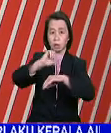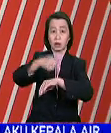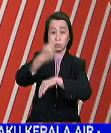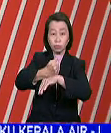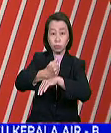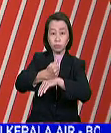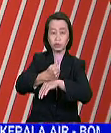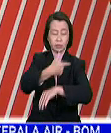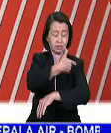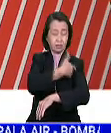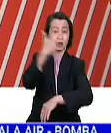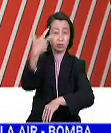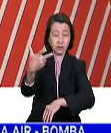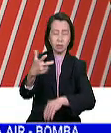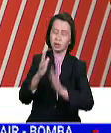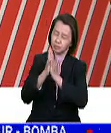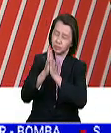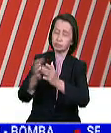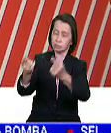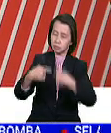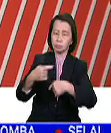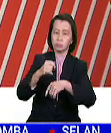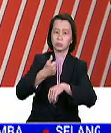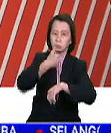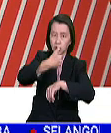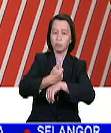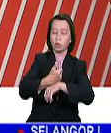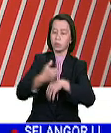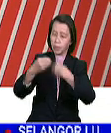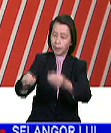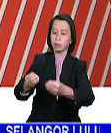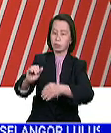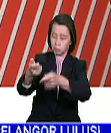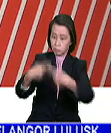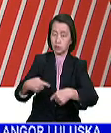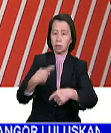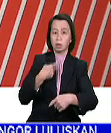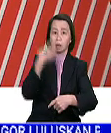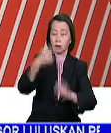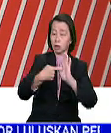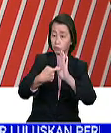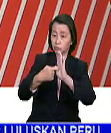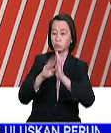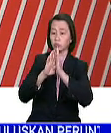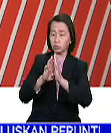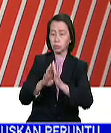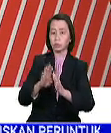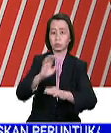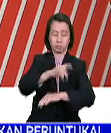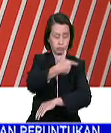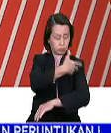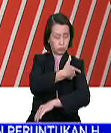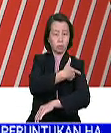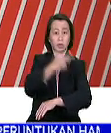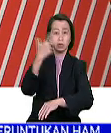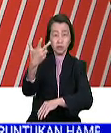ini, mereka dapat menepati appointment yang diberikan. Kita akan tunjuk bukti-bukti yang menyatakan bahawa booster ini